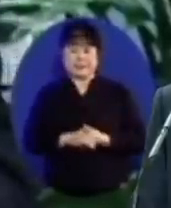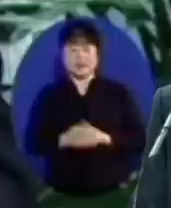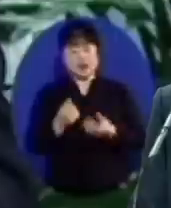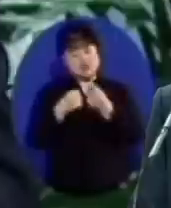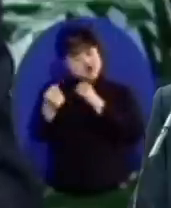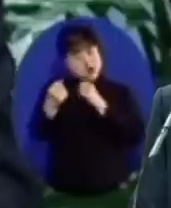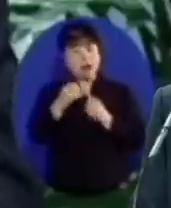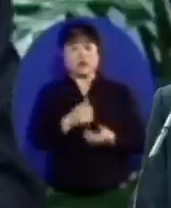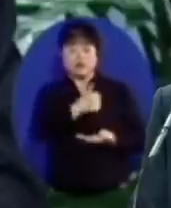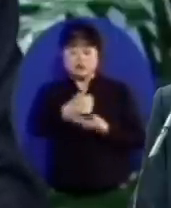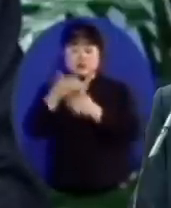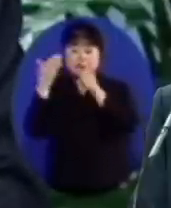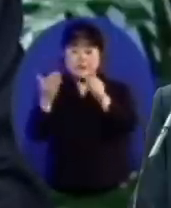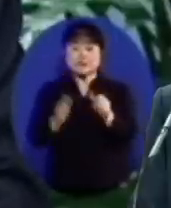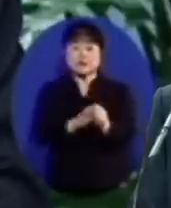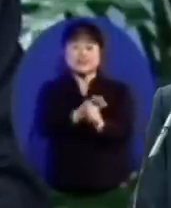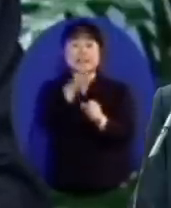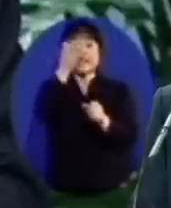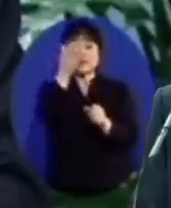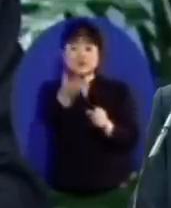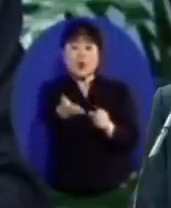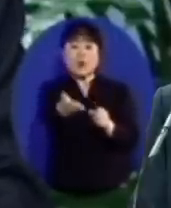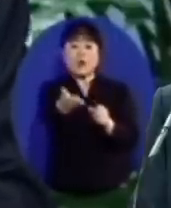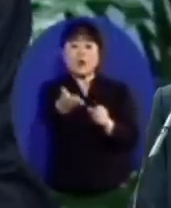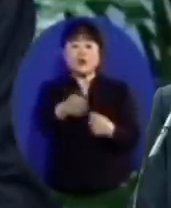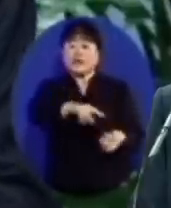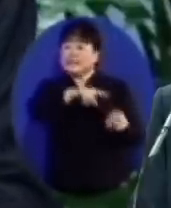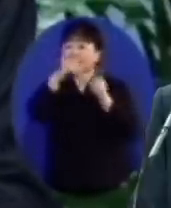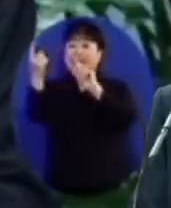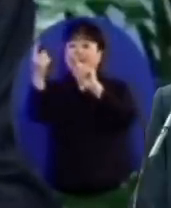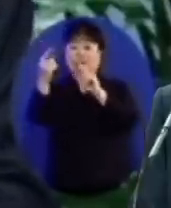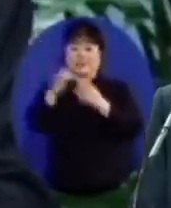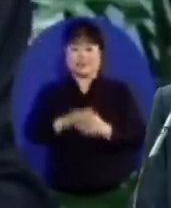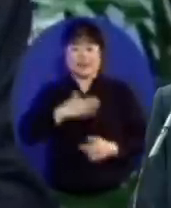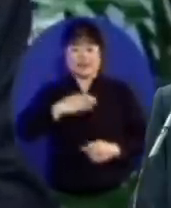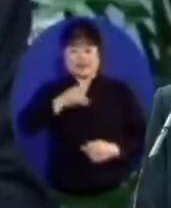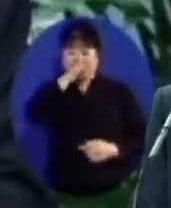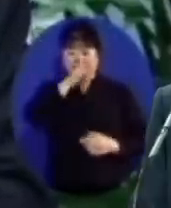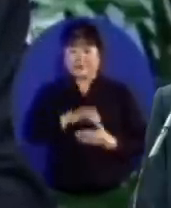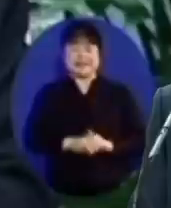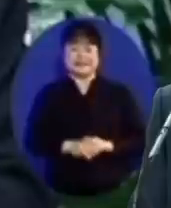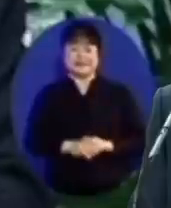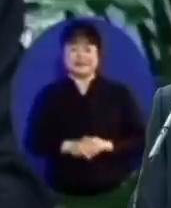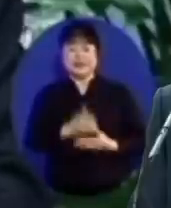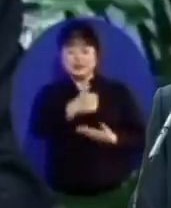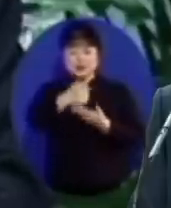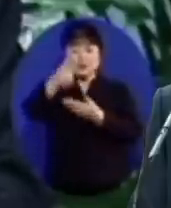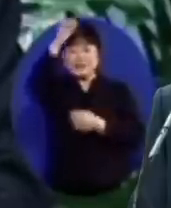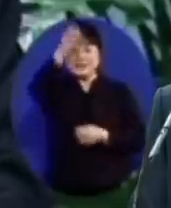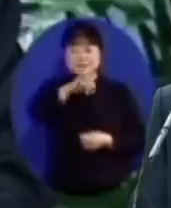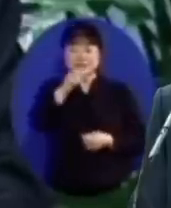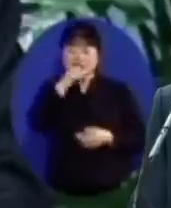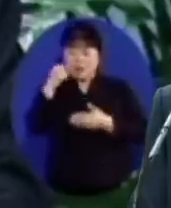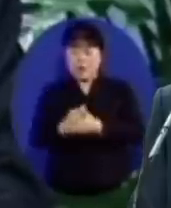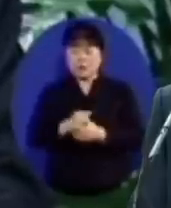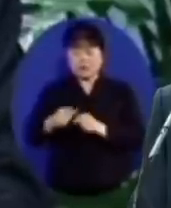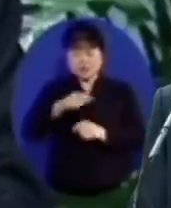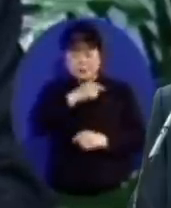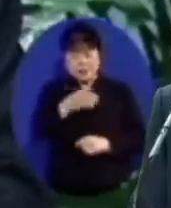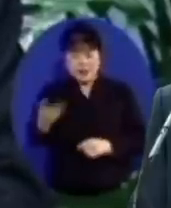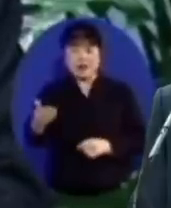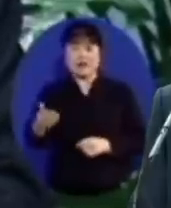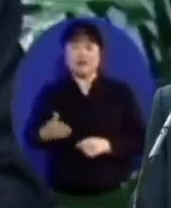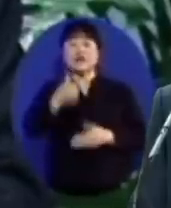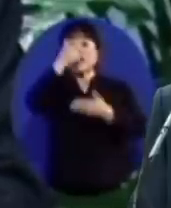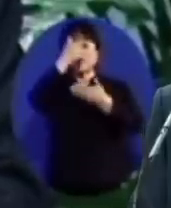불구하고 주님은 우리를 사랑하사 우리를 살리려고 하시는 것을 알 수 있는 것입니다. 주님이 십자가에 못 박아 몸을 찢고 피를 흘려